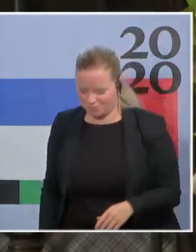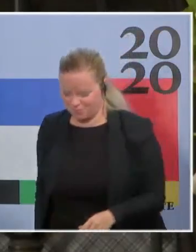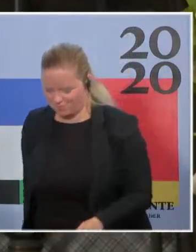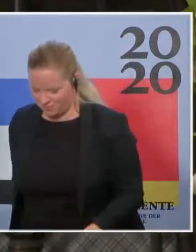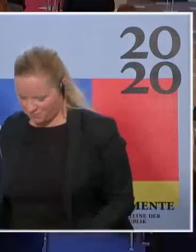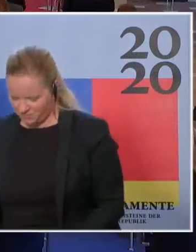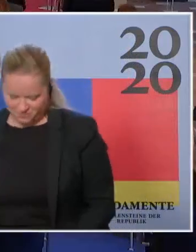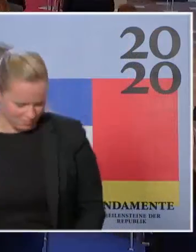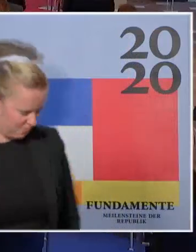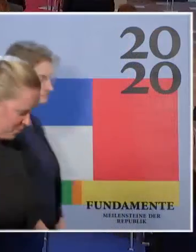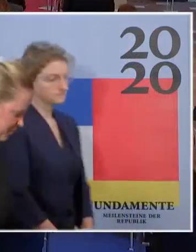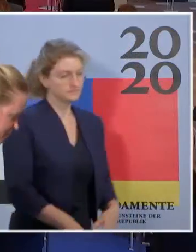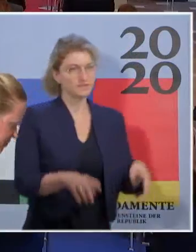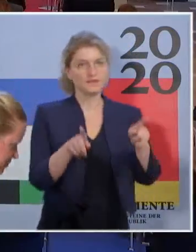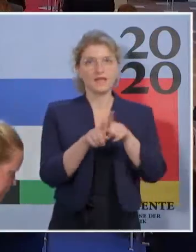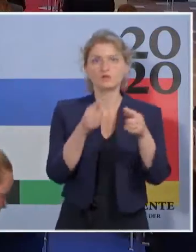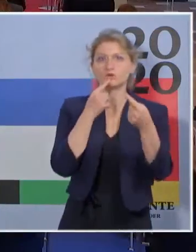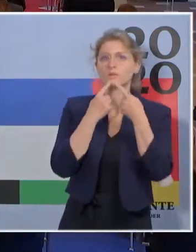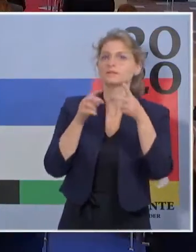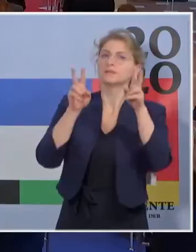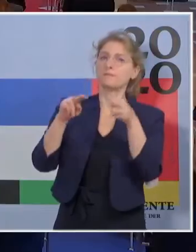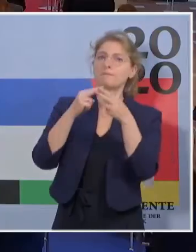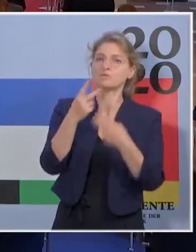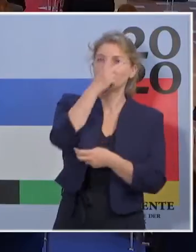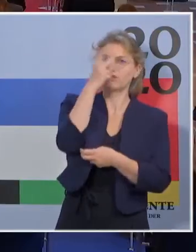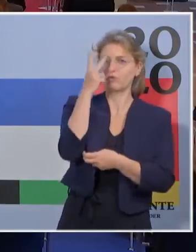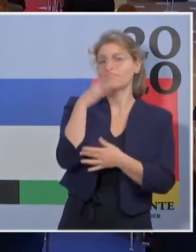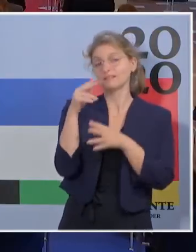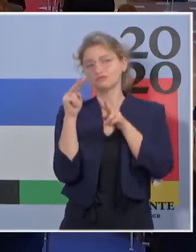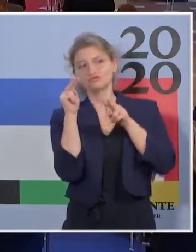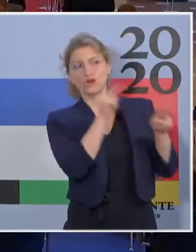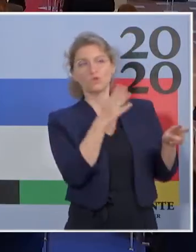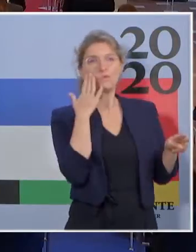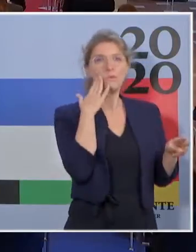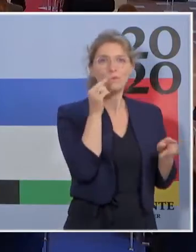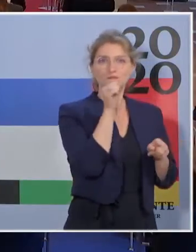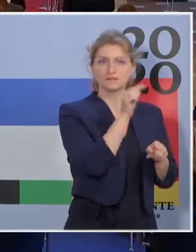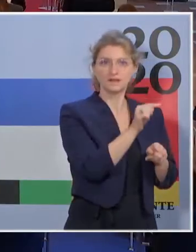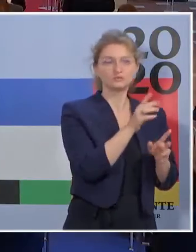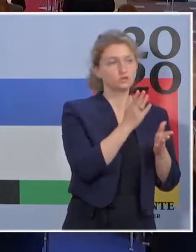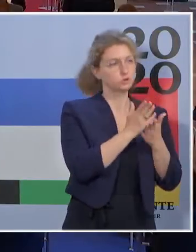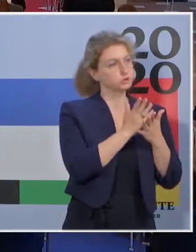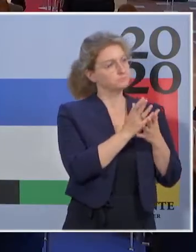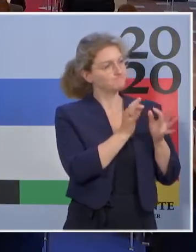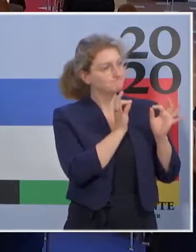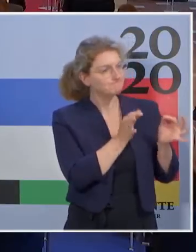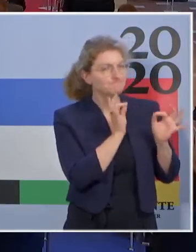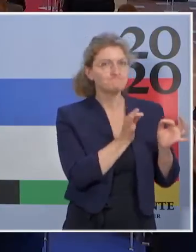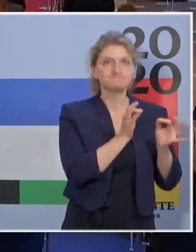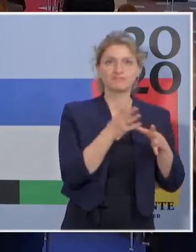Verfassung so apostrophiert wird, weil wir gerade in die USA geblickt haben. Dort haben wir ein sehr entwickeltes und